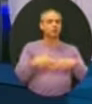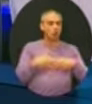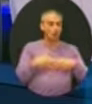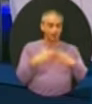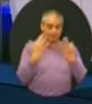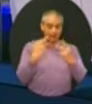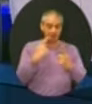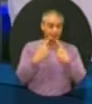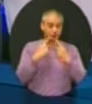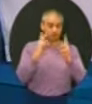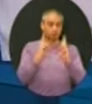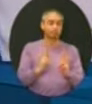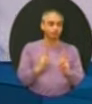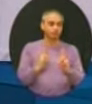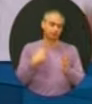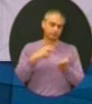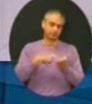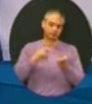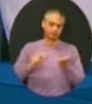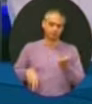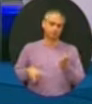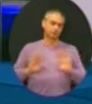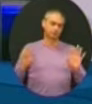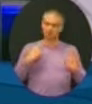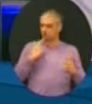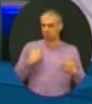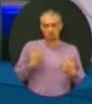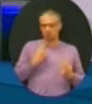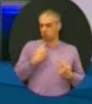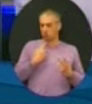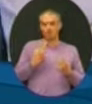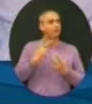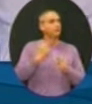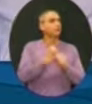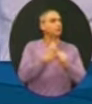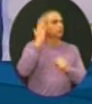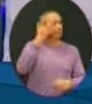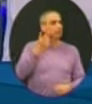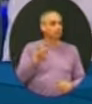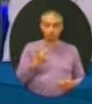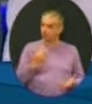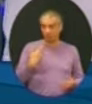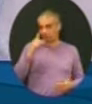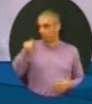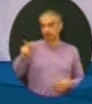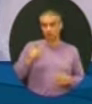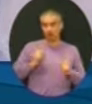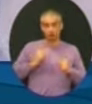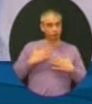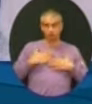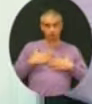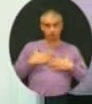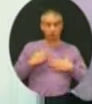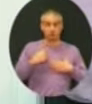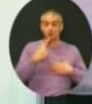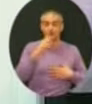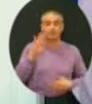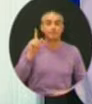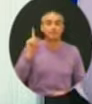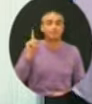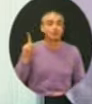ברגע שהמסע ומתן נפסק, פרשתי, התפטרתי, אמרתי, אין לי מה לחפש. אז מה אתה עושה בעתיד? כלומר, אין פה פסילה אישית. אני אומר לך